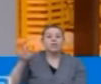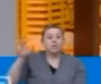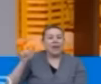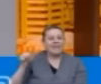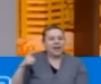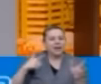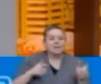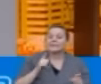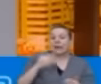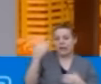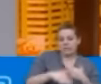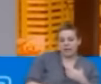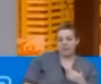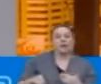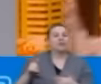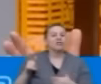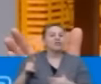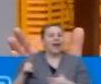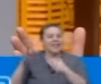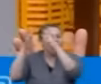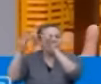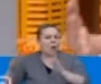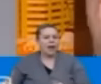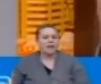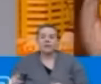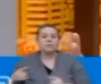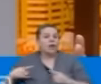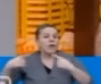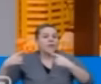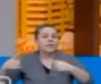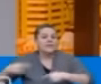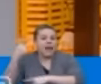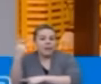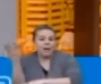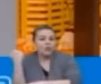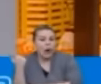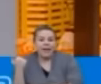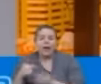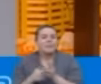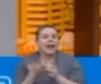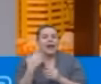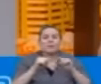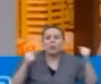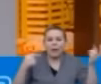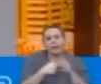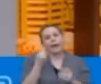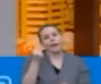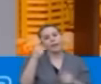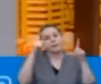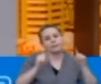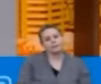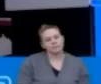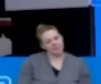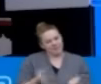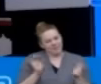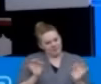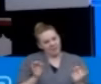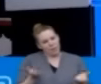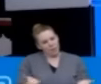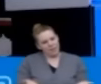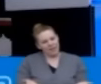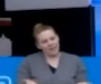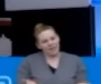נסיים. בגולני לא היו נגמשים נמר, כי היו נגמשי זלדה, כי לא היה כסף. רבותיי,